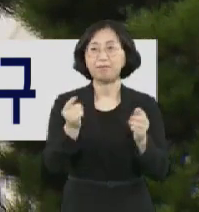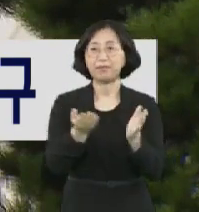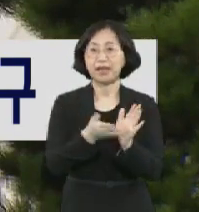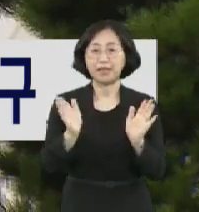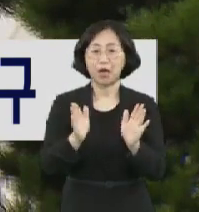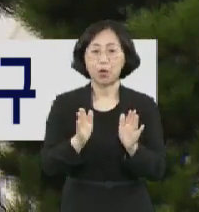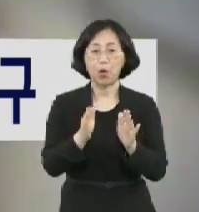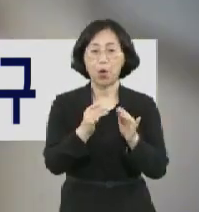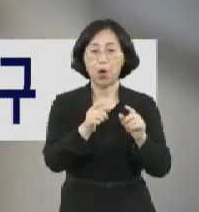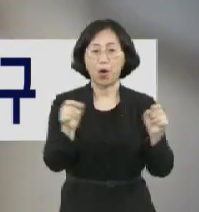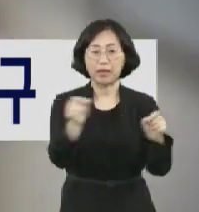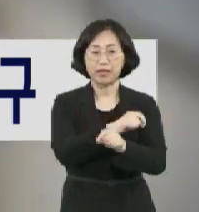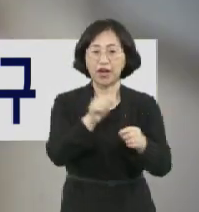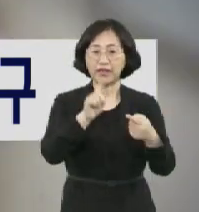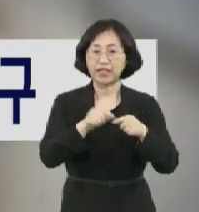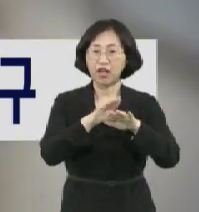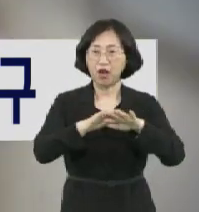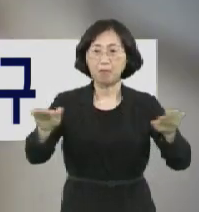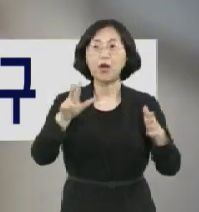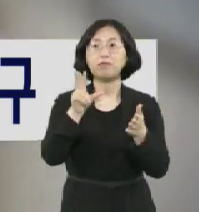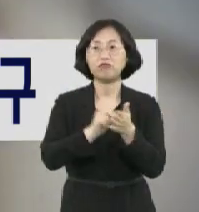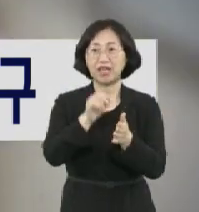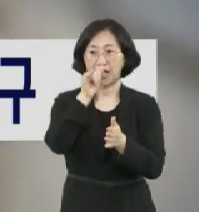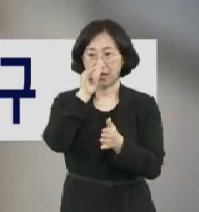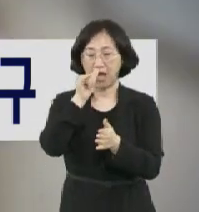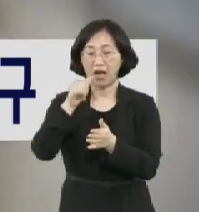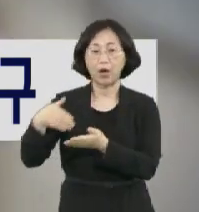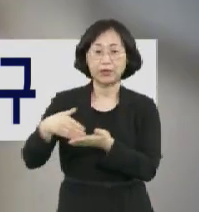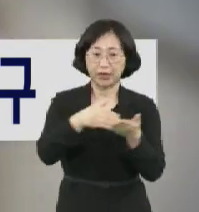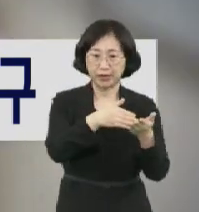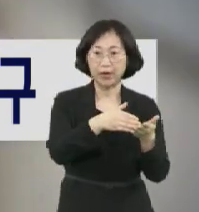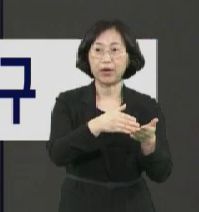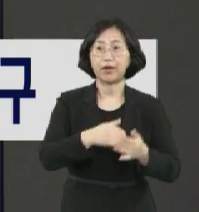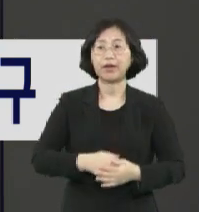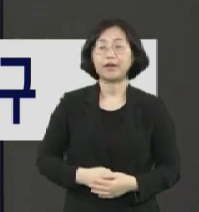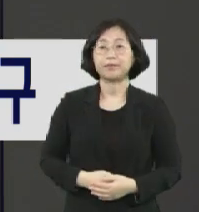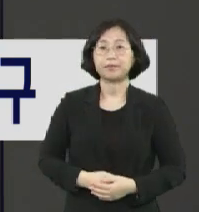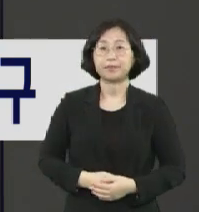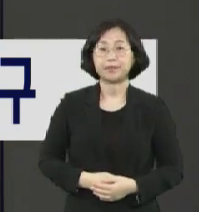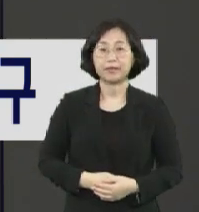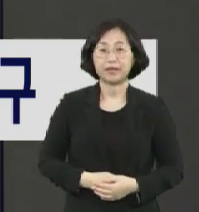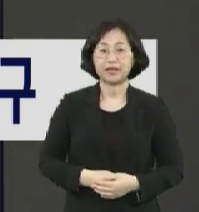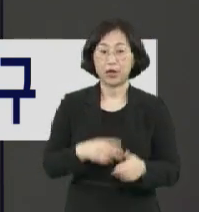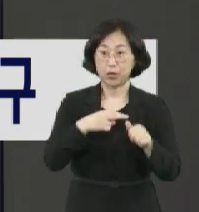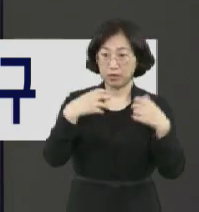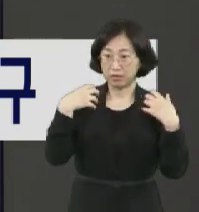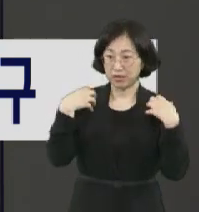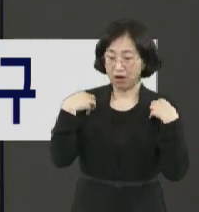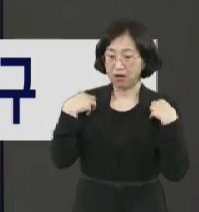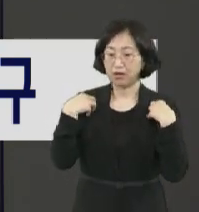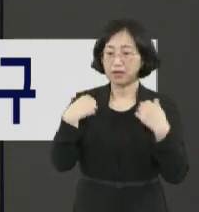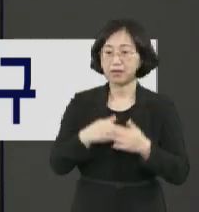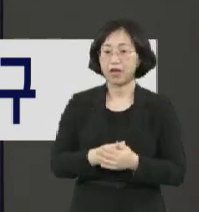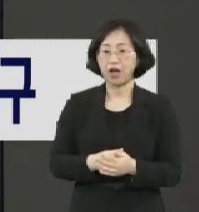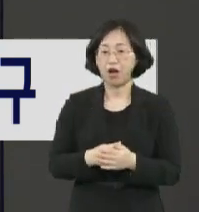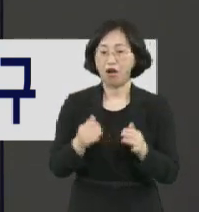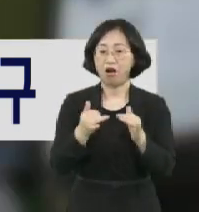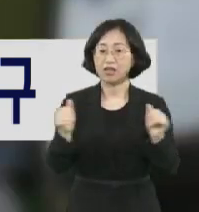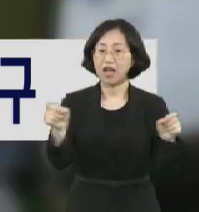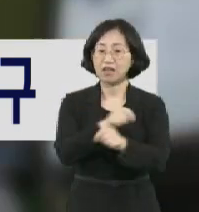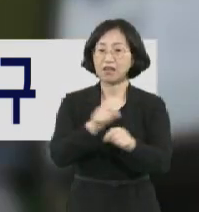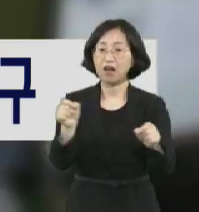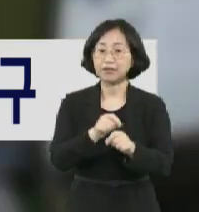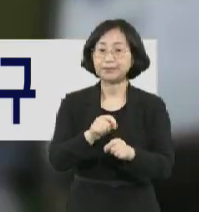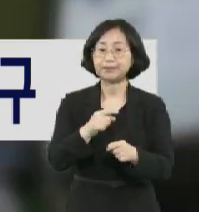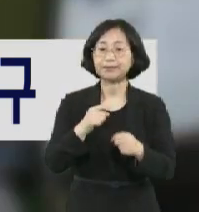인사발령 에 대해서도 형평성 논란이 일고 있다며 대책마련을 요구했습니다 예 대해 교육청은 해당 인사 이동은